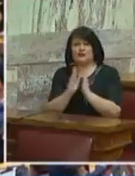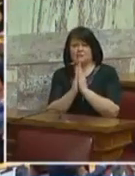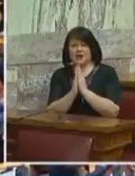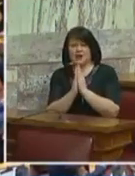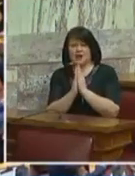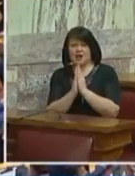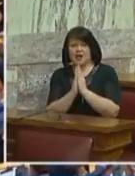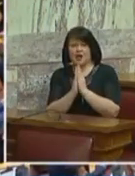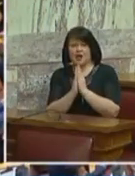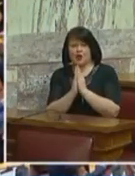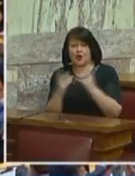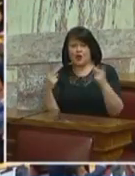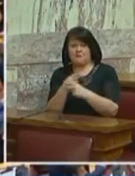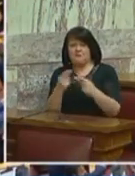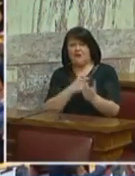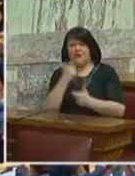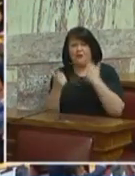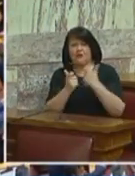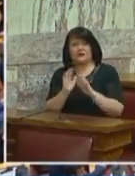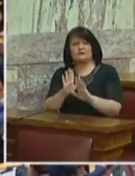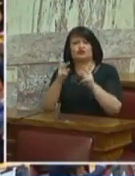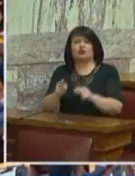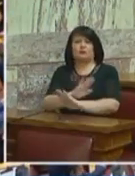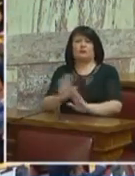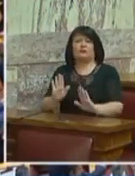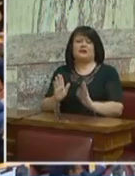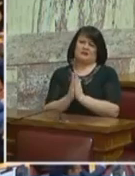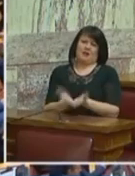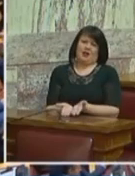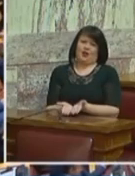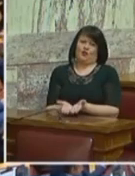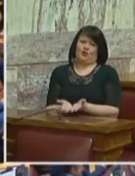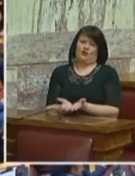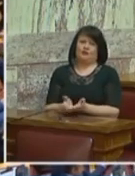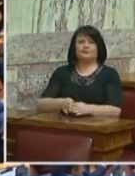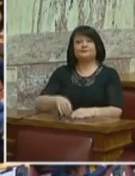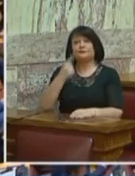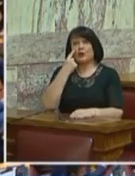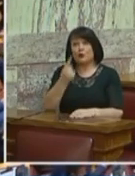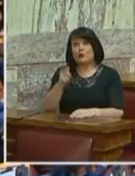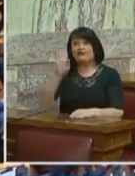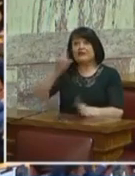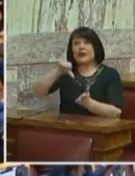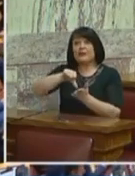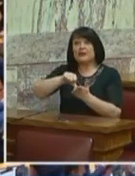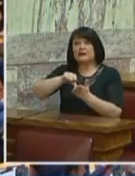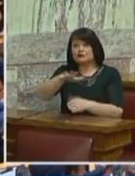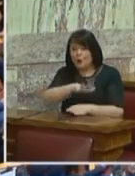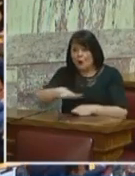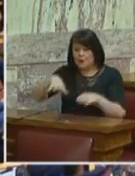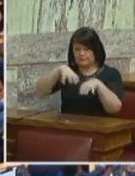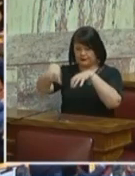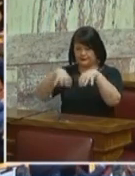μην απορείτε μεγαλοφόνος. Αλλά σταματήστε. Σας παρακαλώ. Μαζί με την κατάτμιση της Β' Αθηνών.